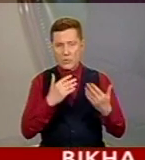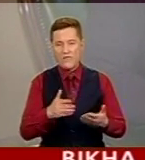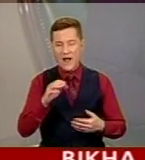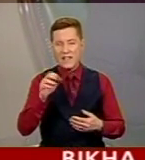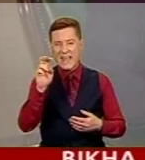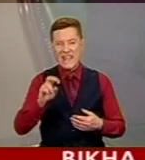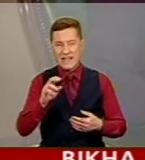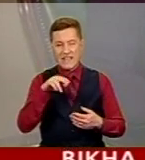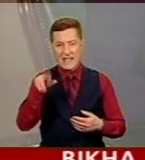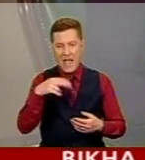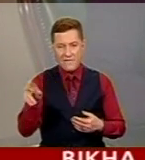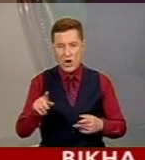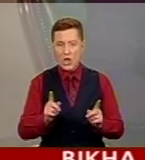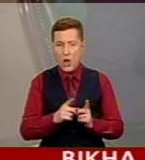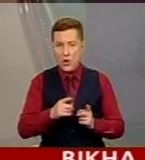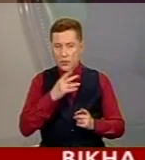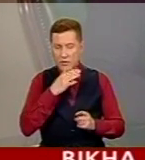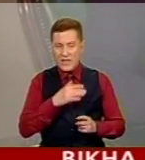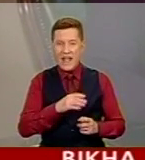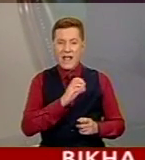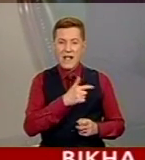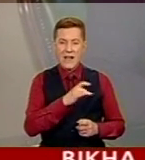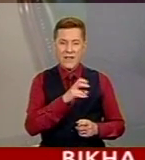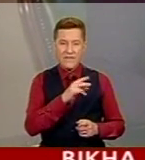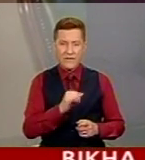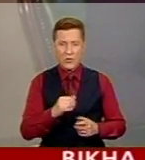на короткий термін – гривню,